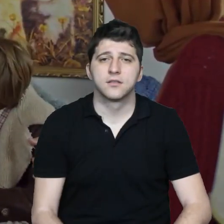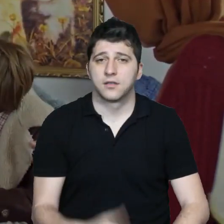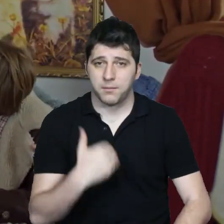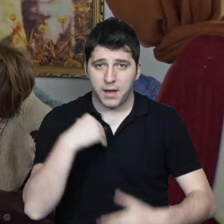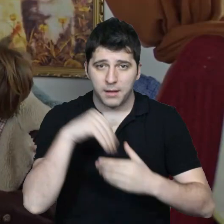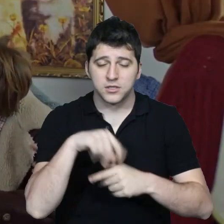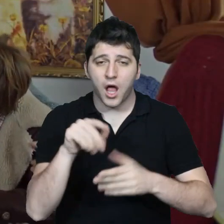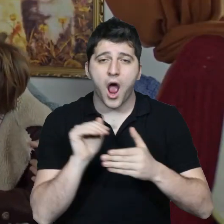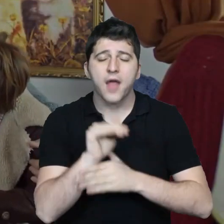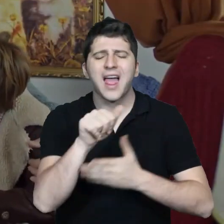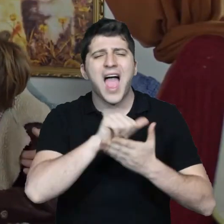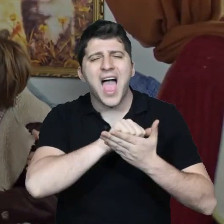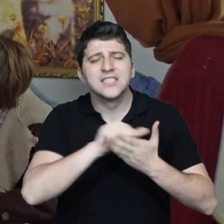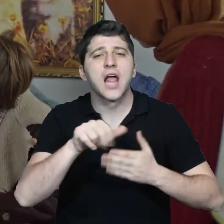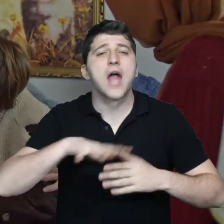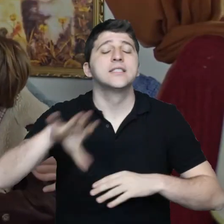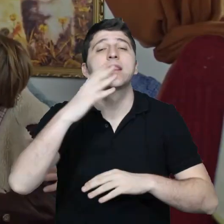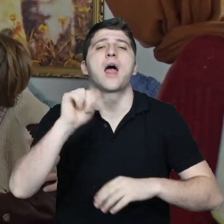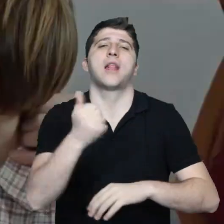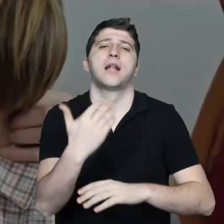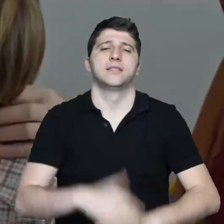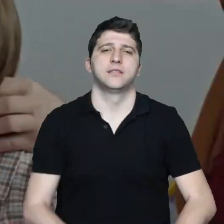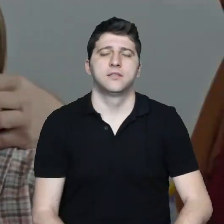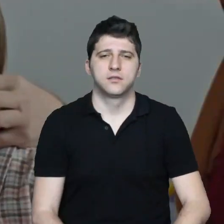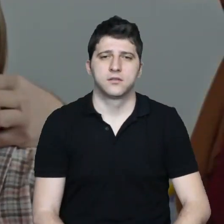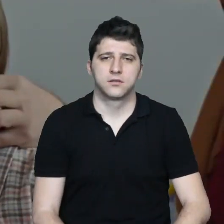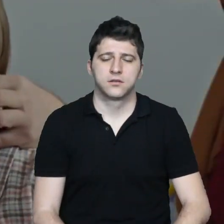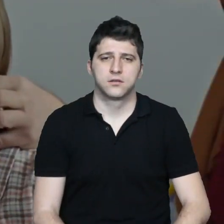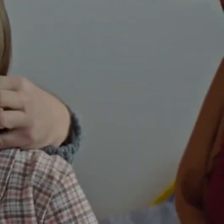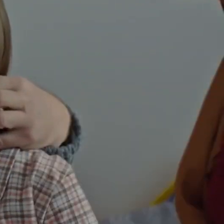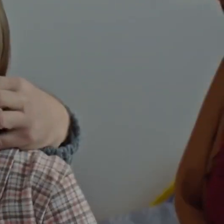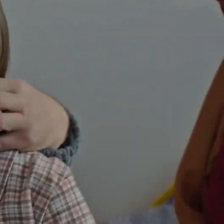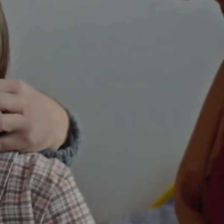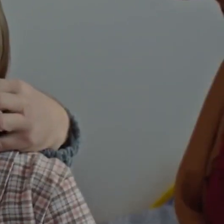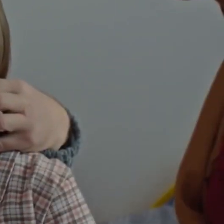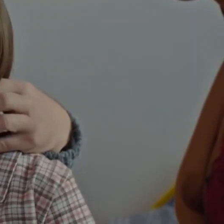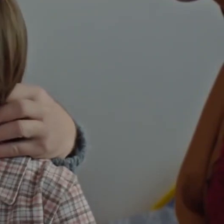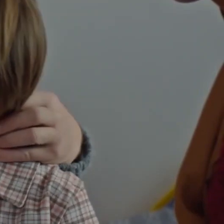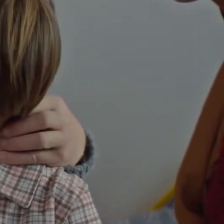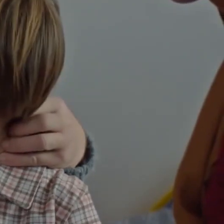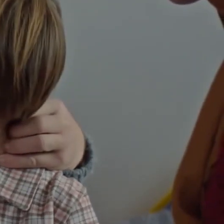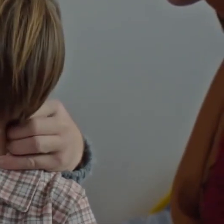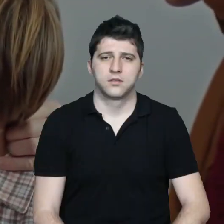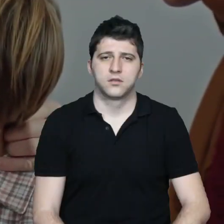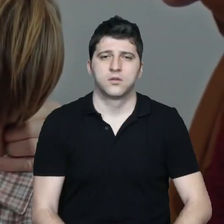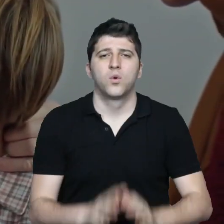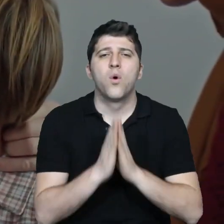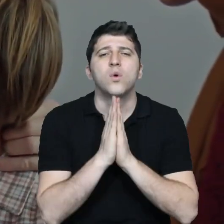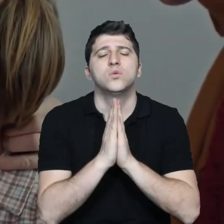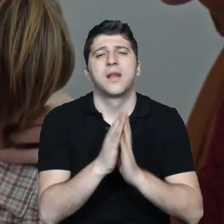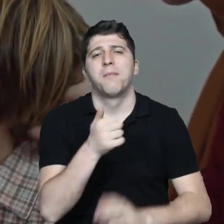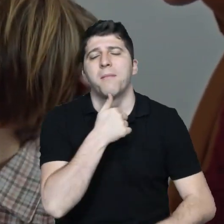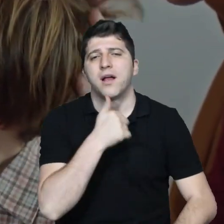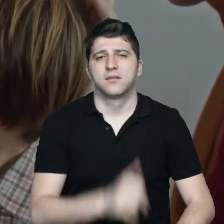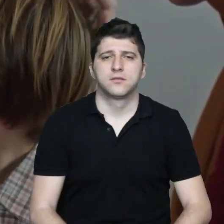benim için bu hayattaki her şeyden, herkese daha değerlisiniz. Arda'nın perçemleri dökülen alnını öptü. Özür dilerim